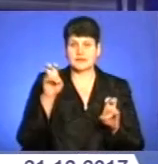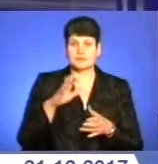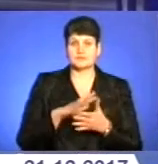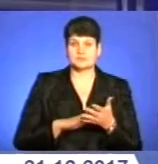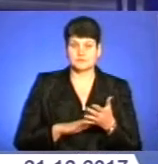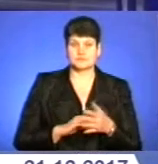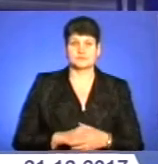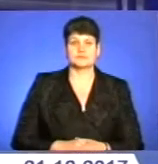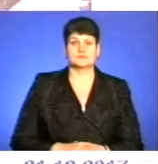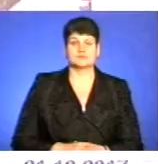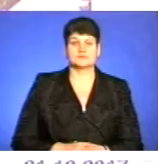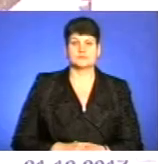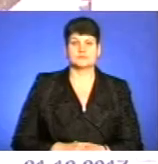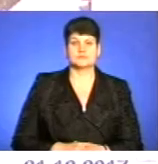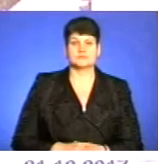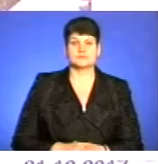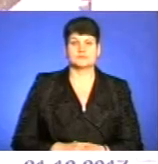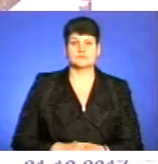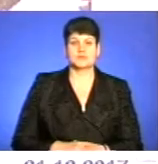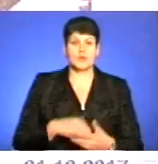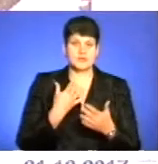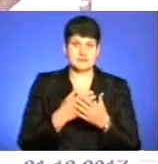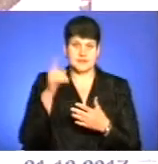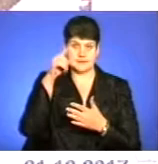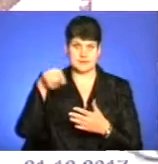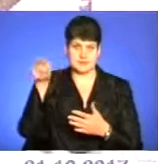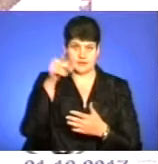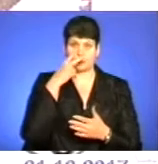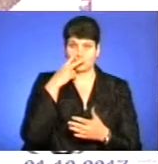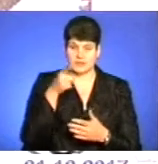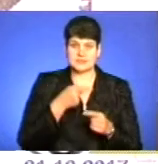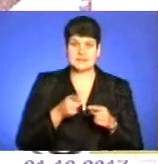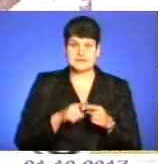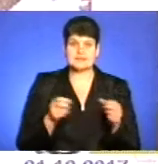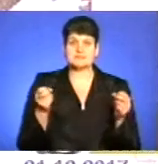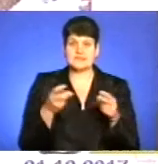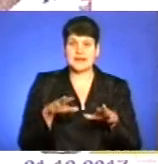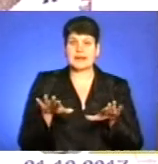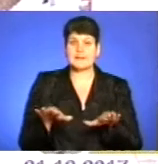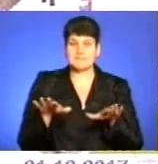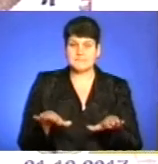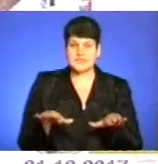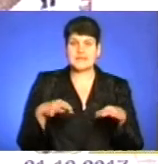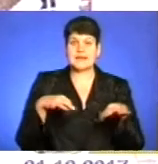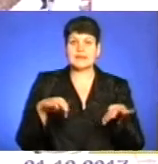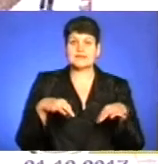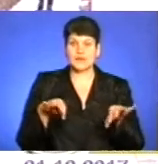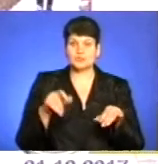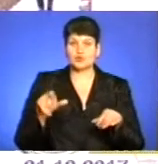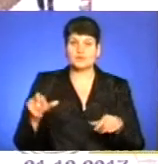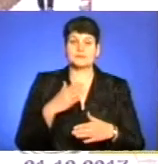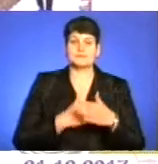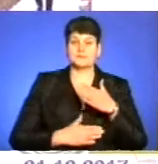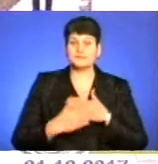Анжела Шова. Ось такий знак вказує, це спеціально відведене місце для автотранспорту людей з